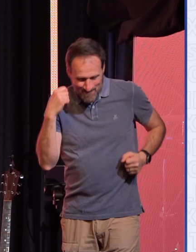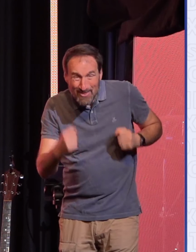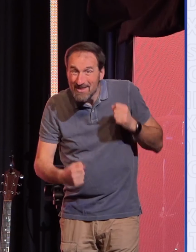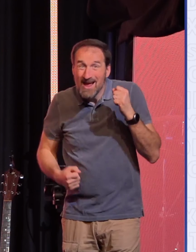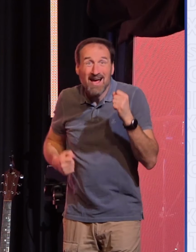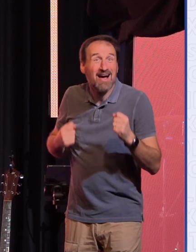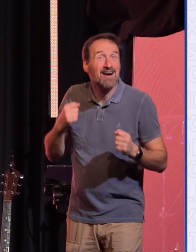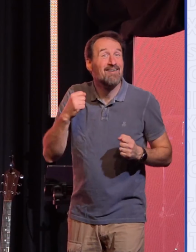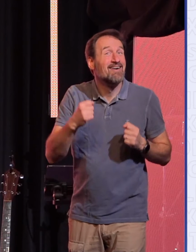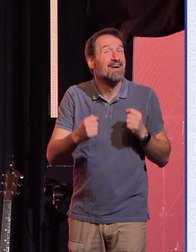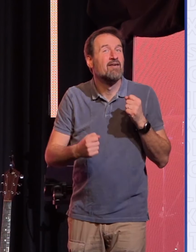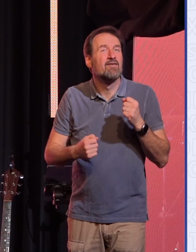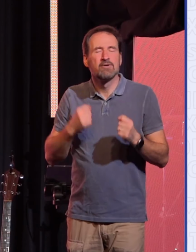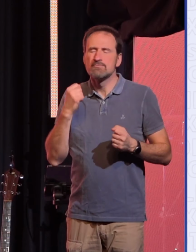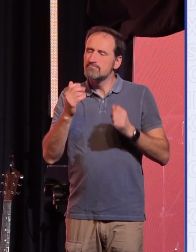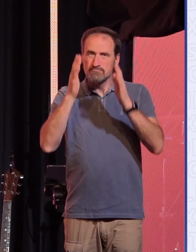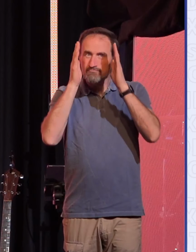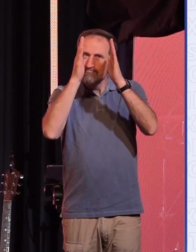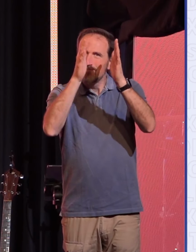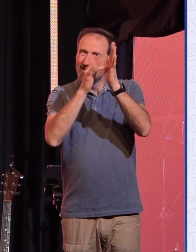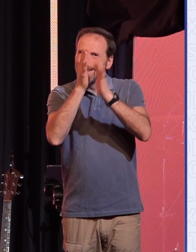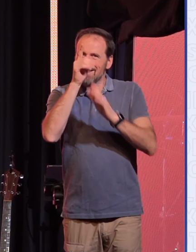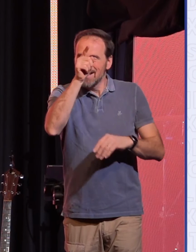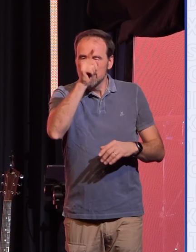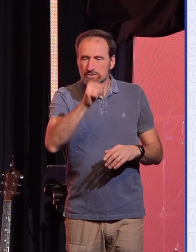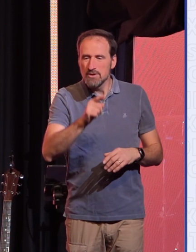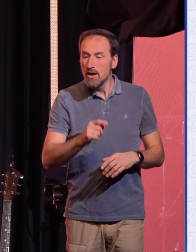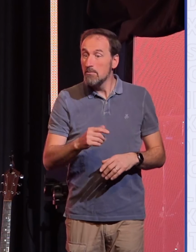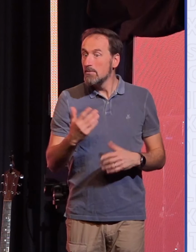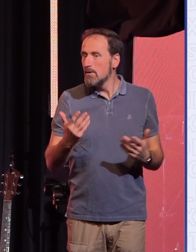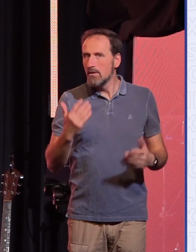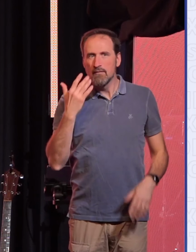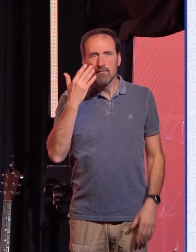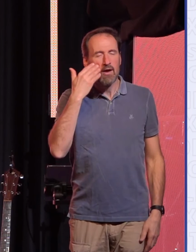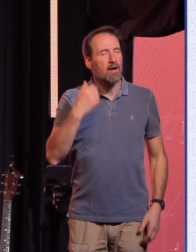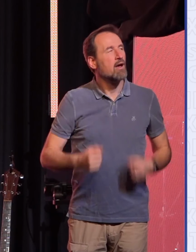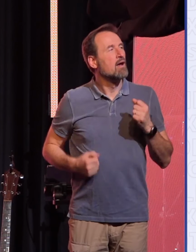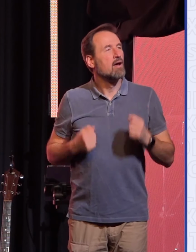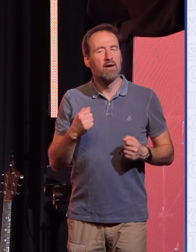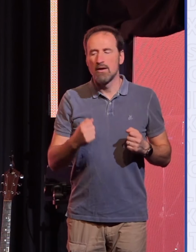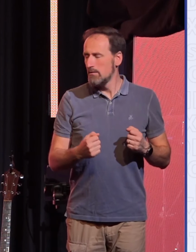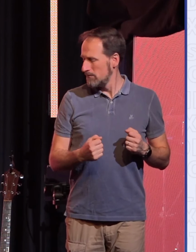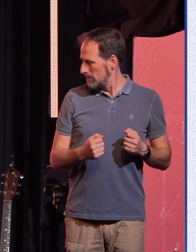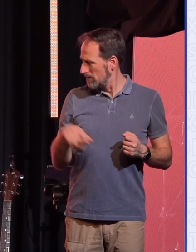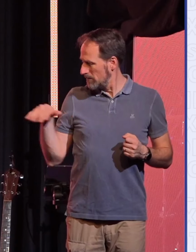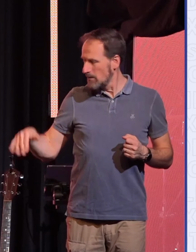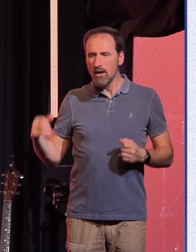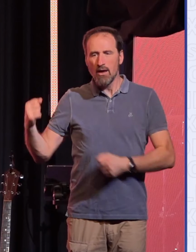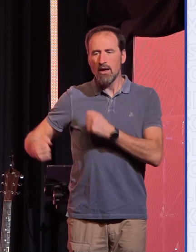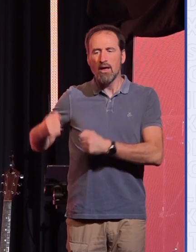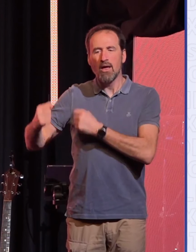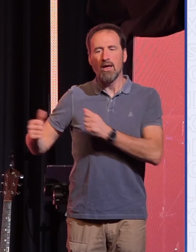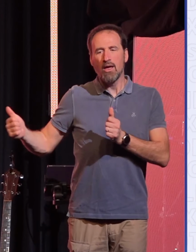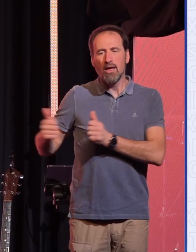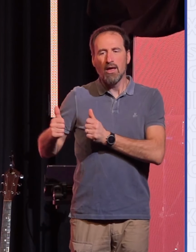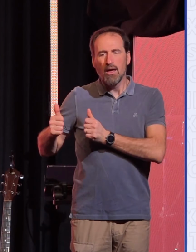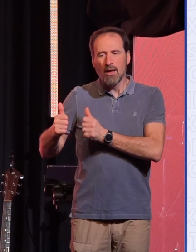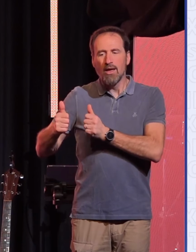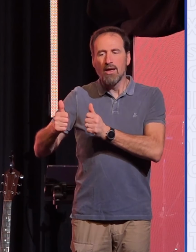und ihr euch kennenlernt, aber lauf trotzdem weiter dein Rennen. Und irgendwann wird es dann immer mehr und es